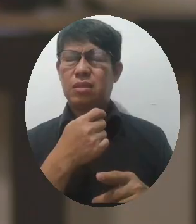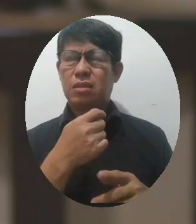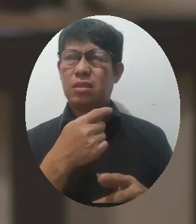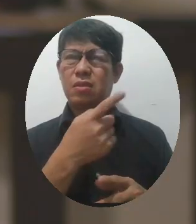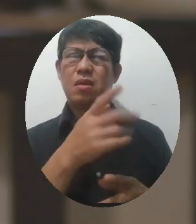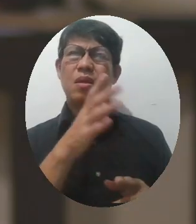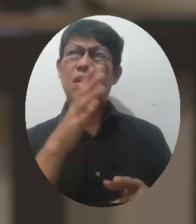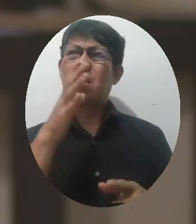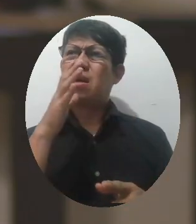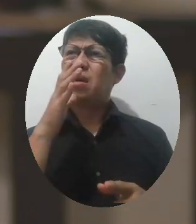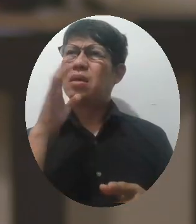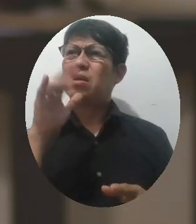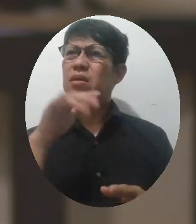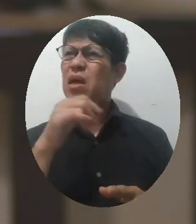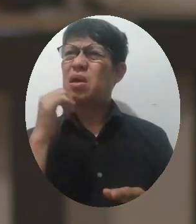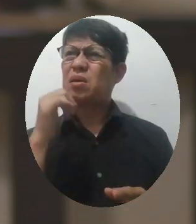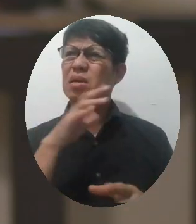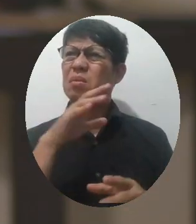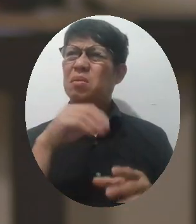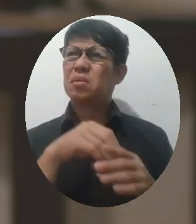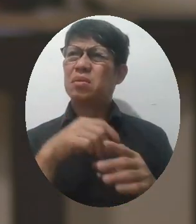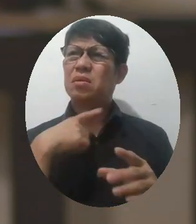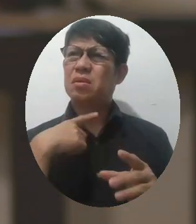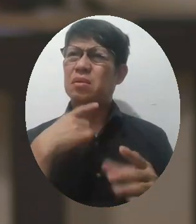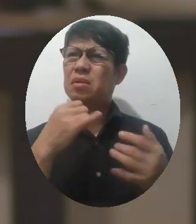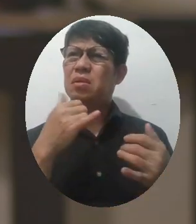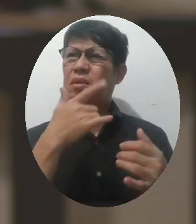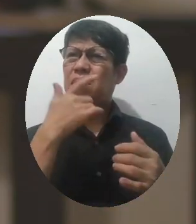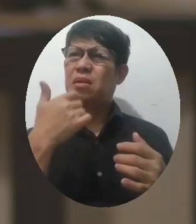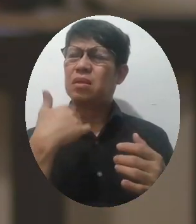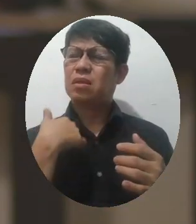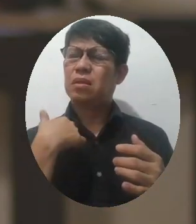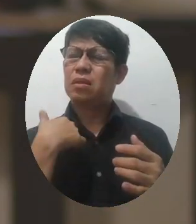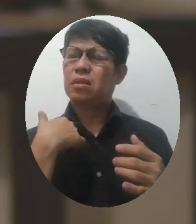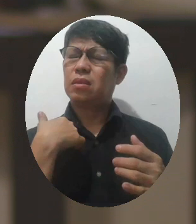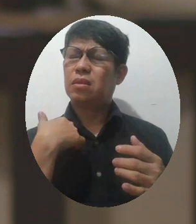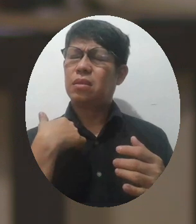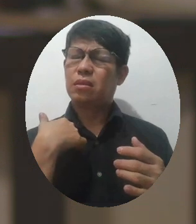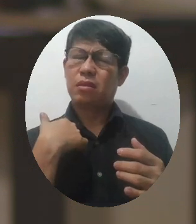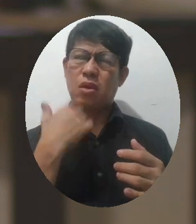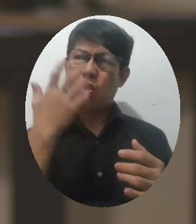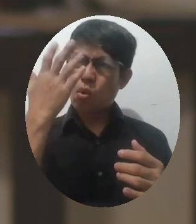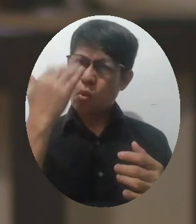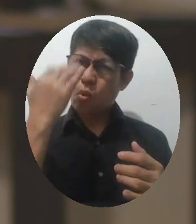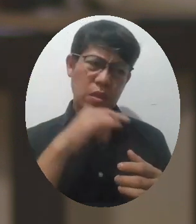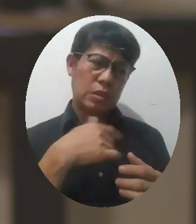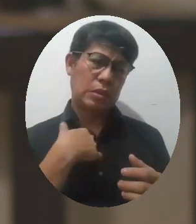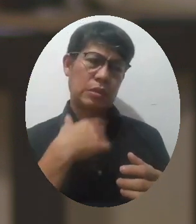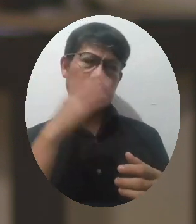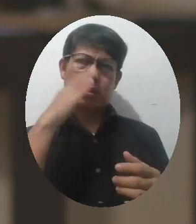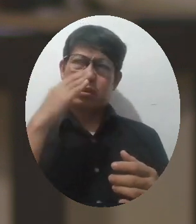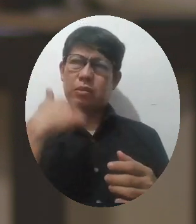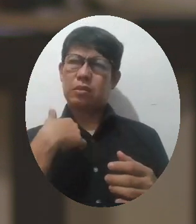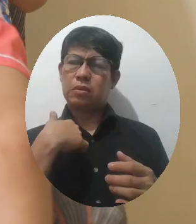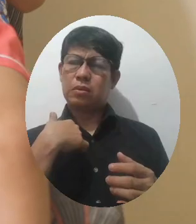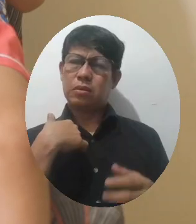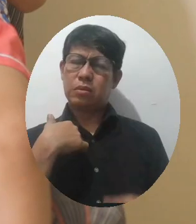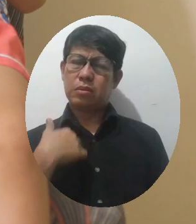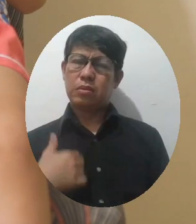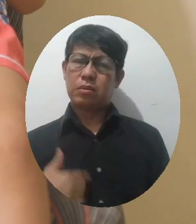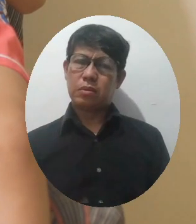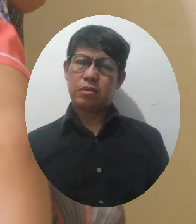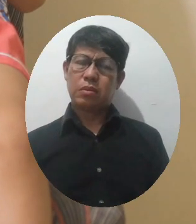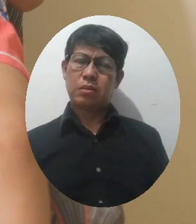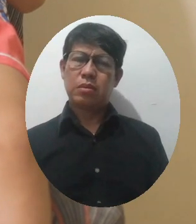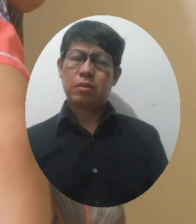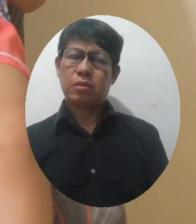Mami, oh bakit? Ayaw ko isali nung bata, sabi niya ganun. Sabi ko, bakit? Babaho daw ako, sabi niya. Kung